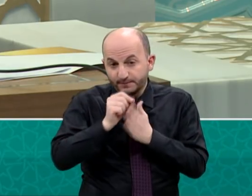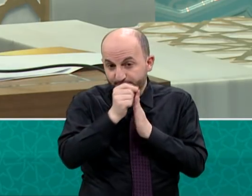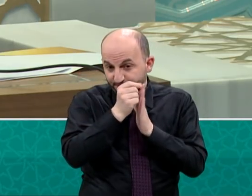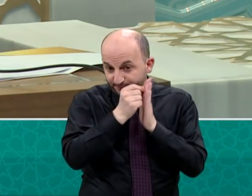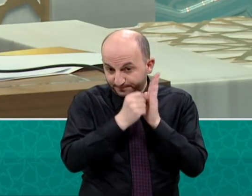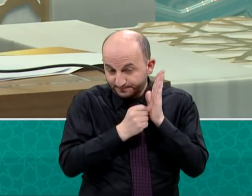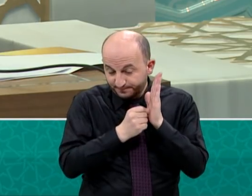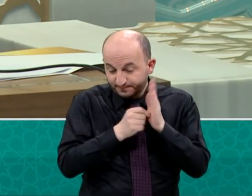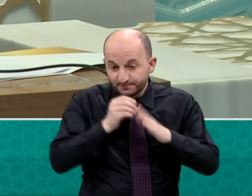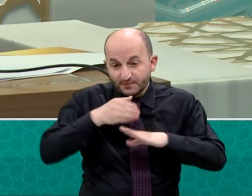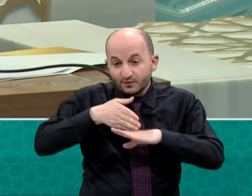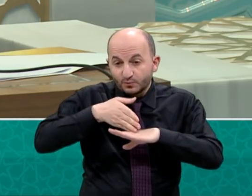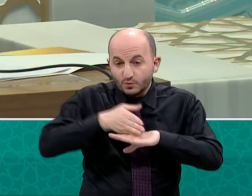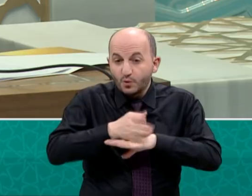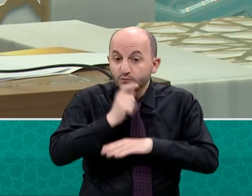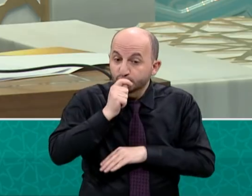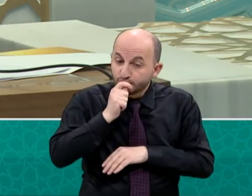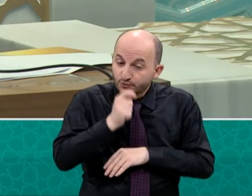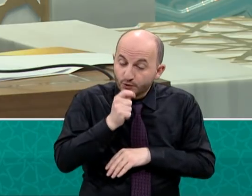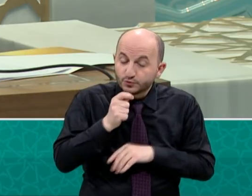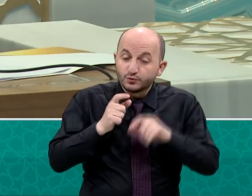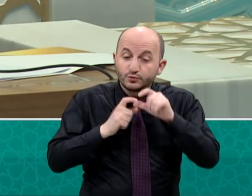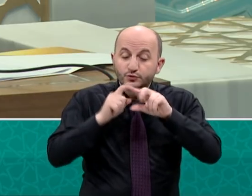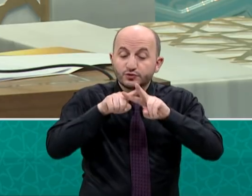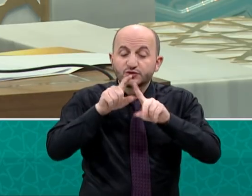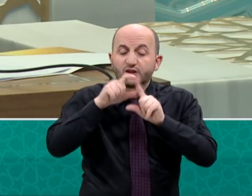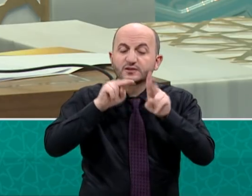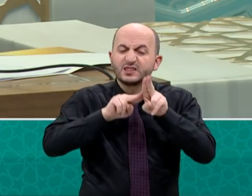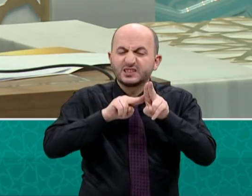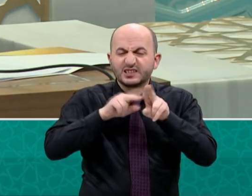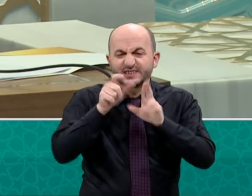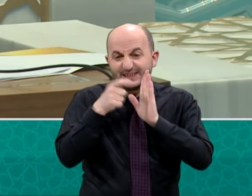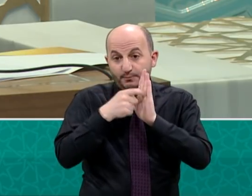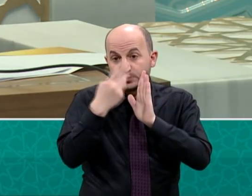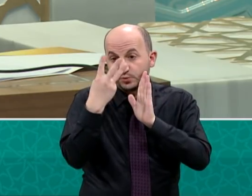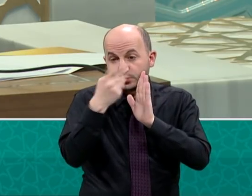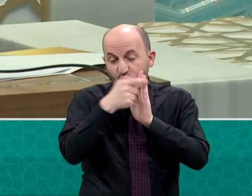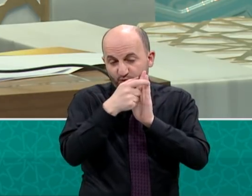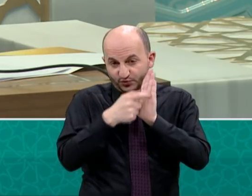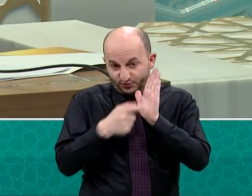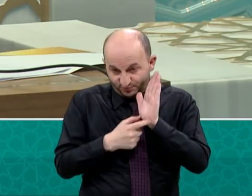doğru sözlemi, sözlü anlamında sadık 3 kere,